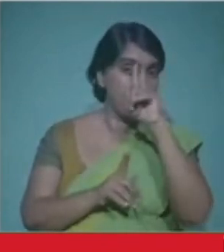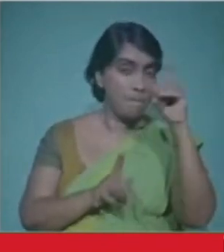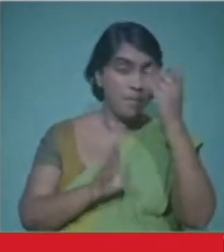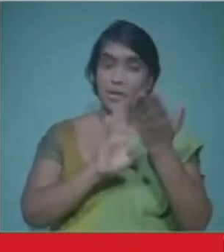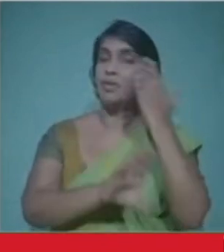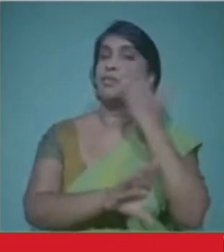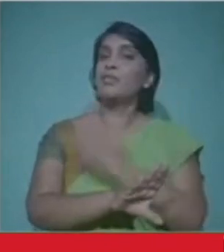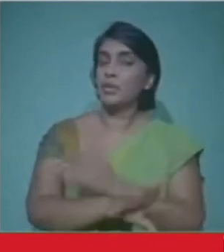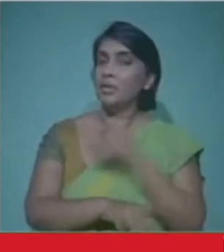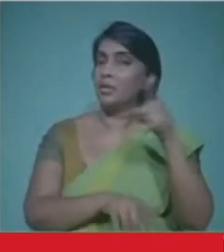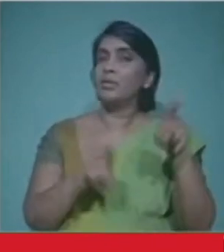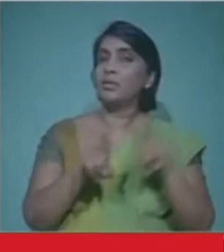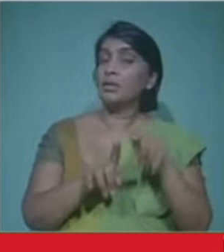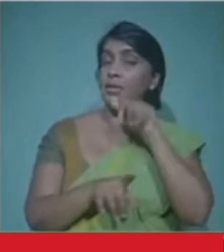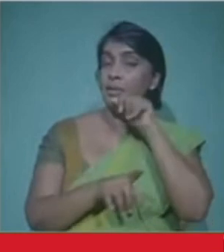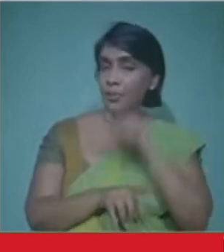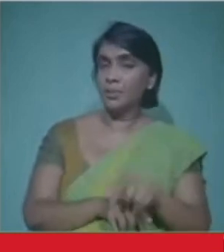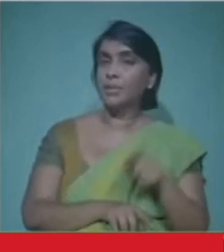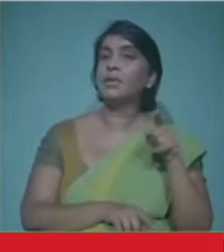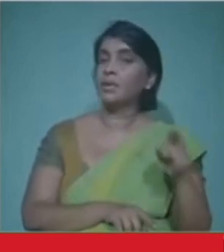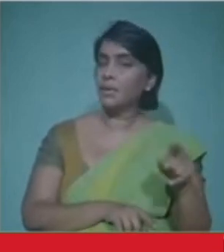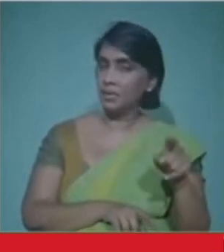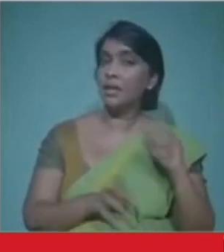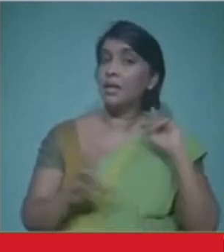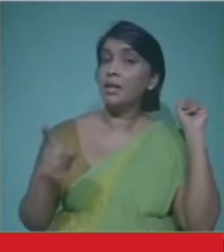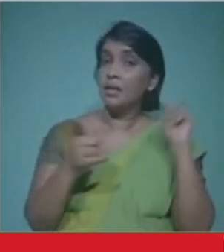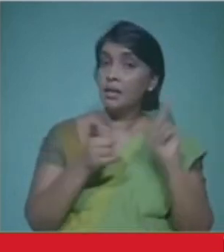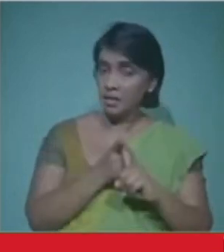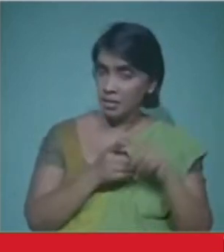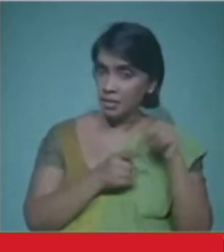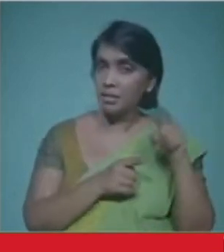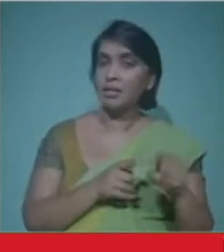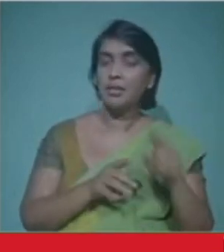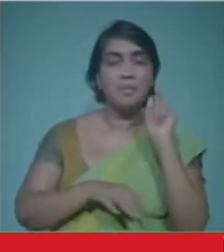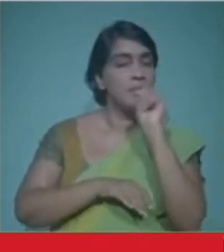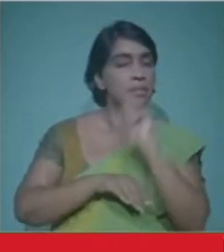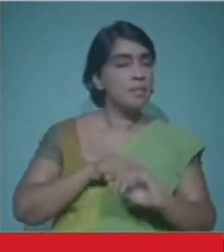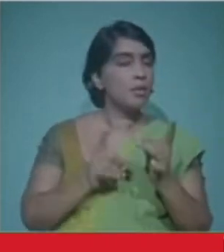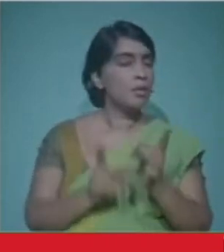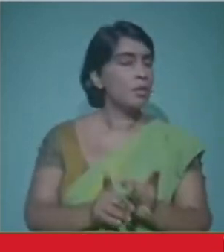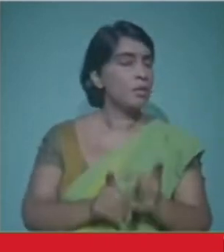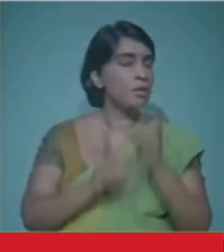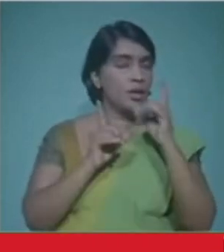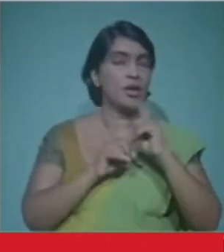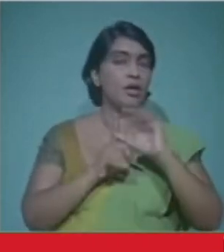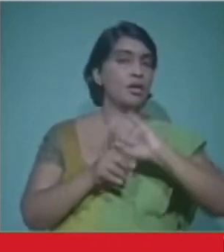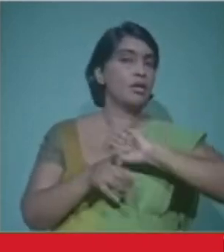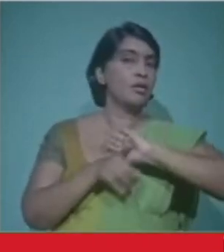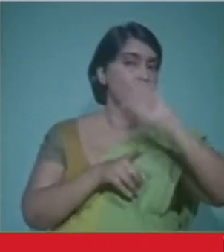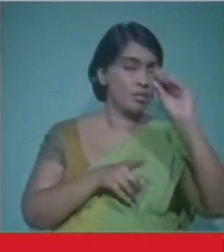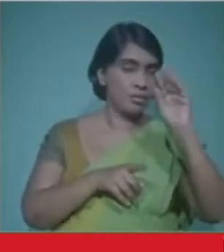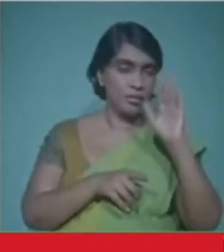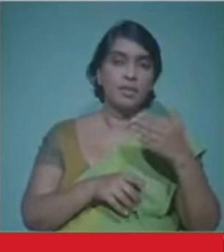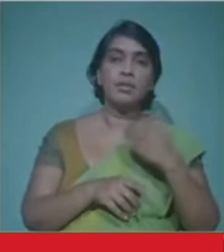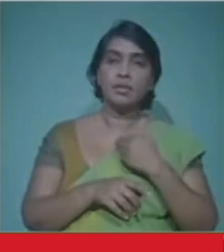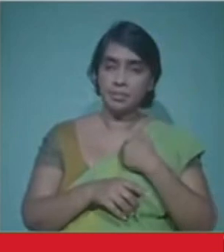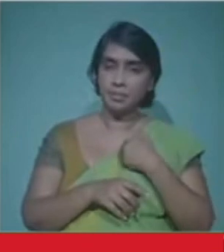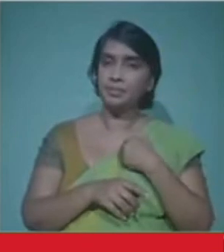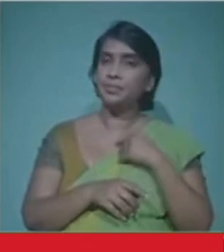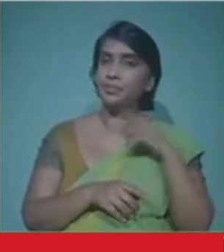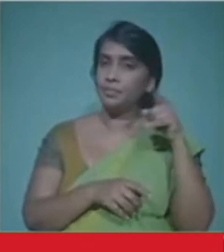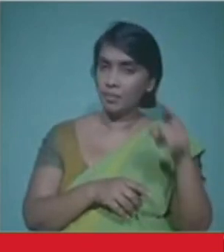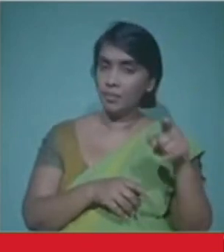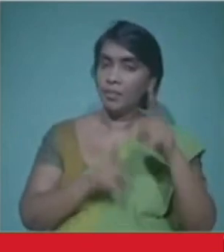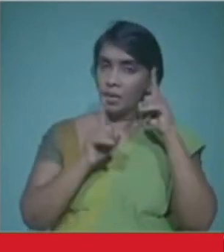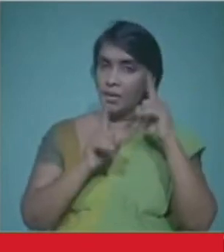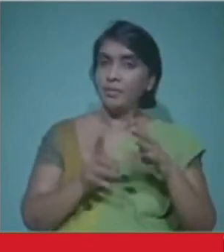කලින් ගියේ. ඒ නිසා පැහැදිලිවම මේ තරගාවලිය සැලසුම් සහගතව තමයි ඩුබායි වලට ගියේ. මම ඔබතුමාට